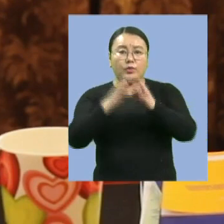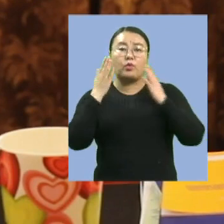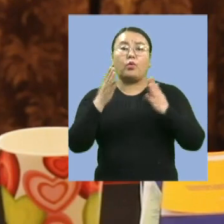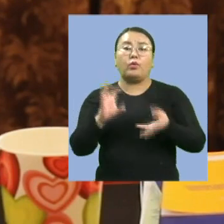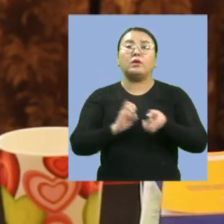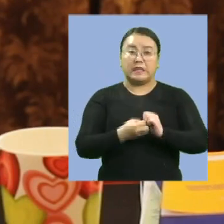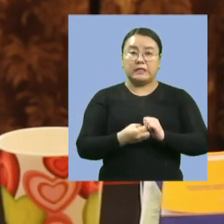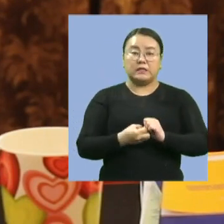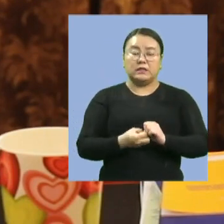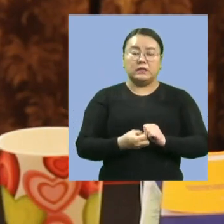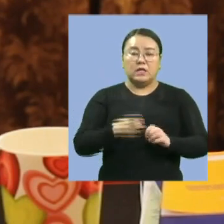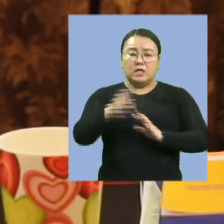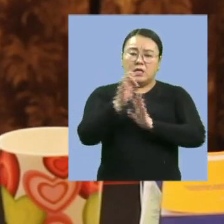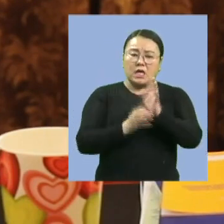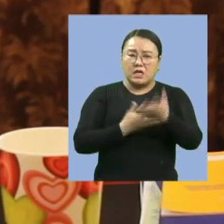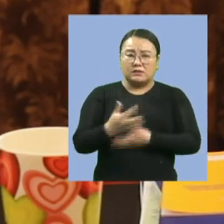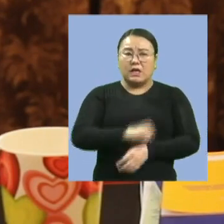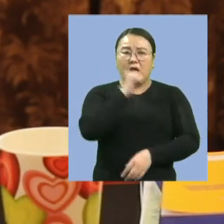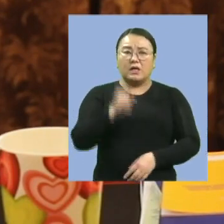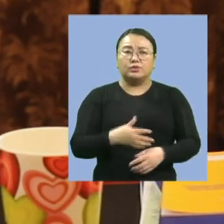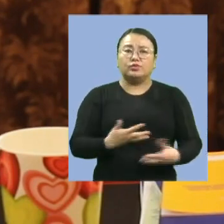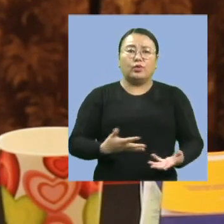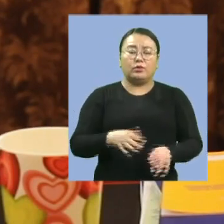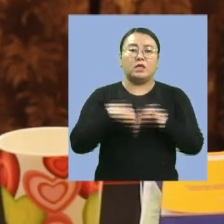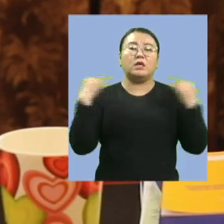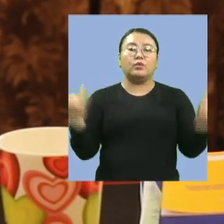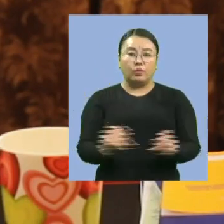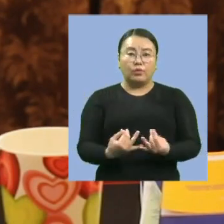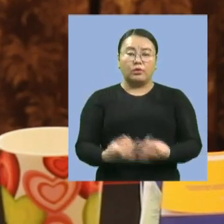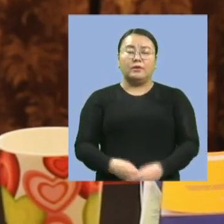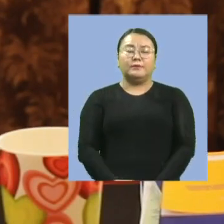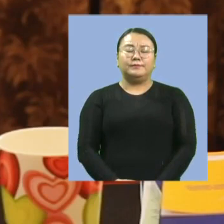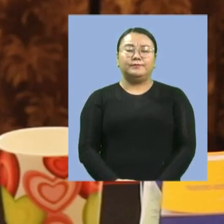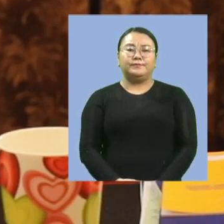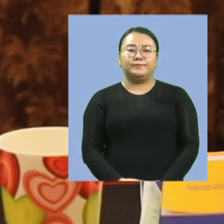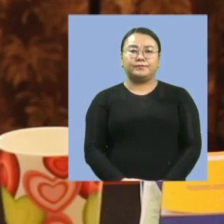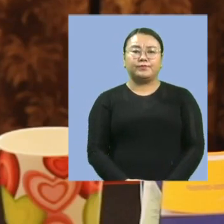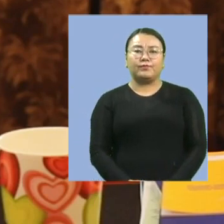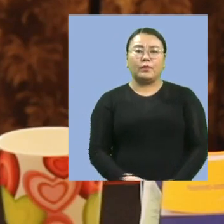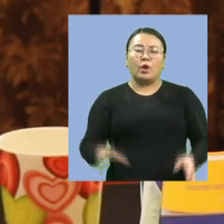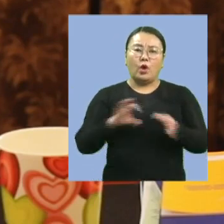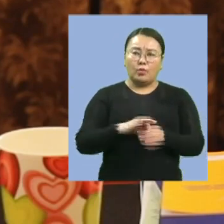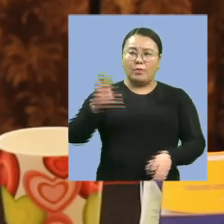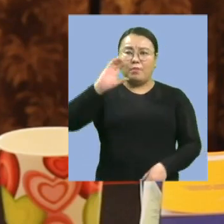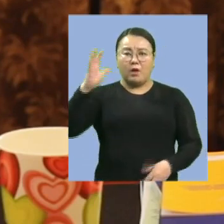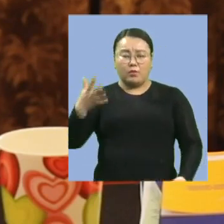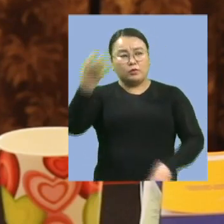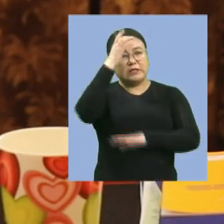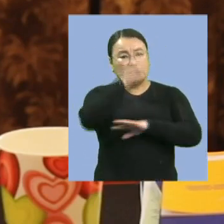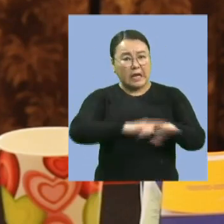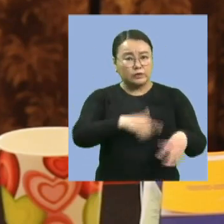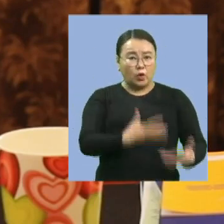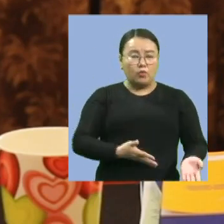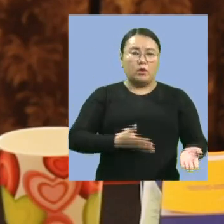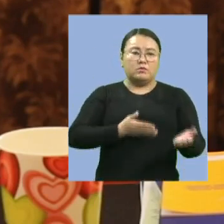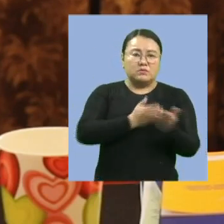хорооны хурал дээр хилцсэн асуудлаараа бид нар улсын хурлын одоо холбогд хороод юм уу эсвэл засгийн газар